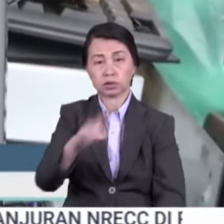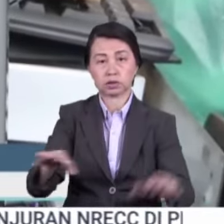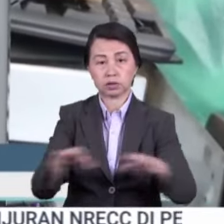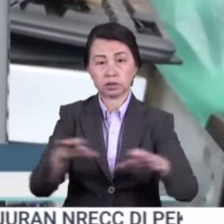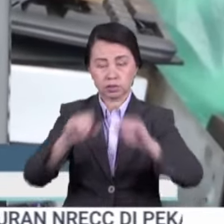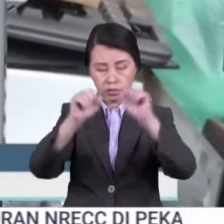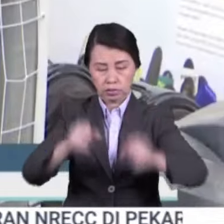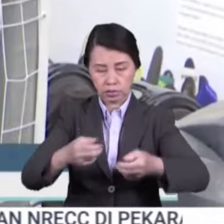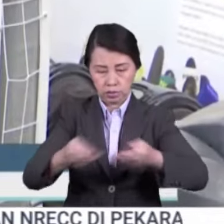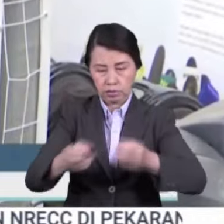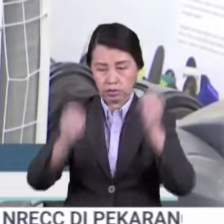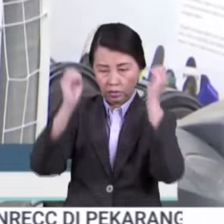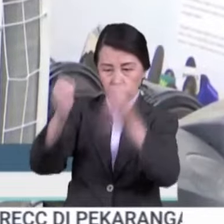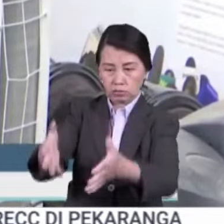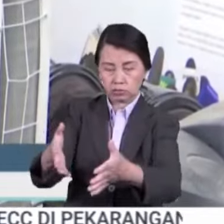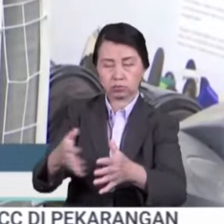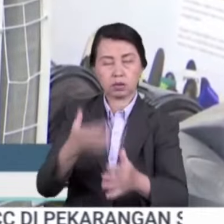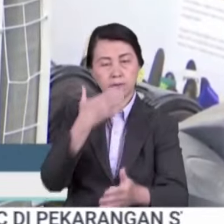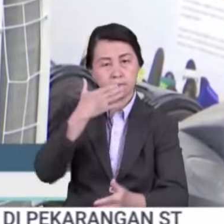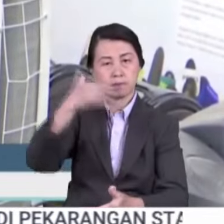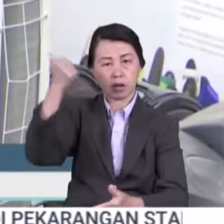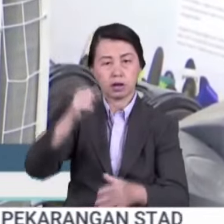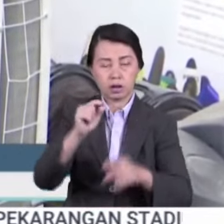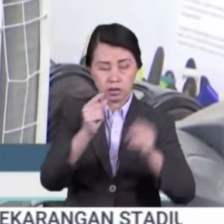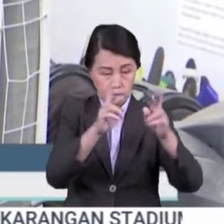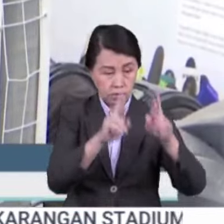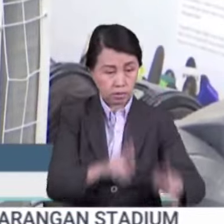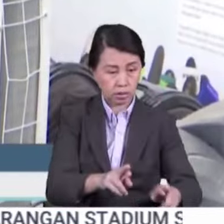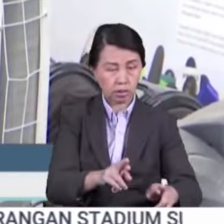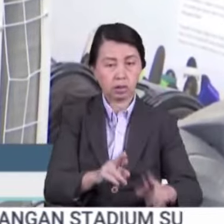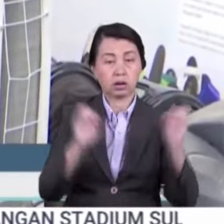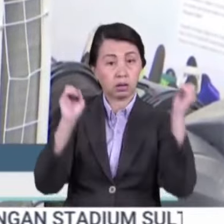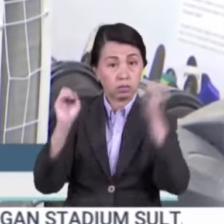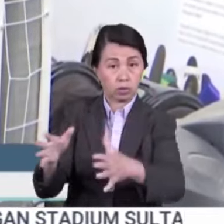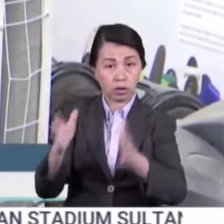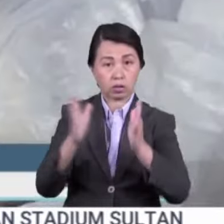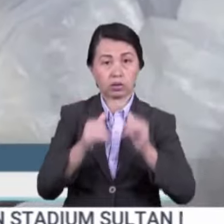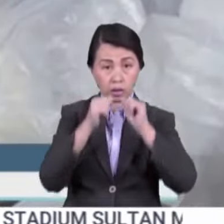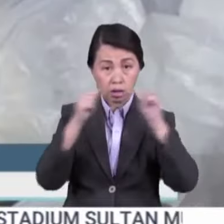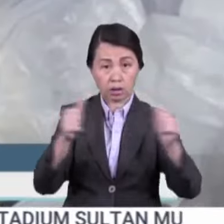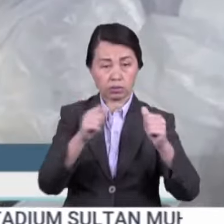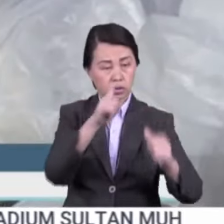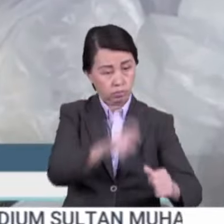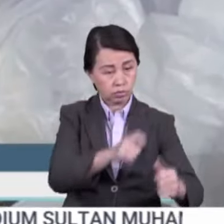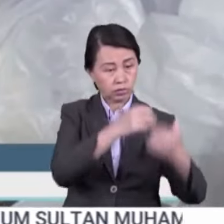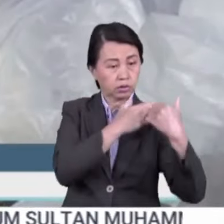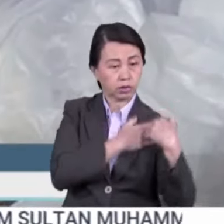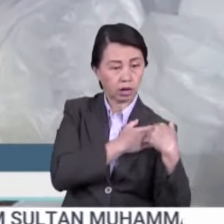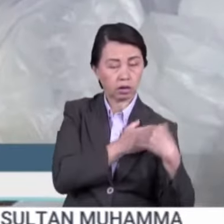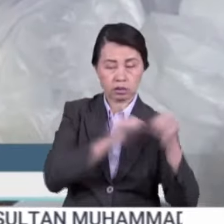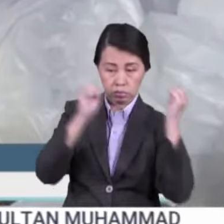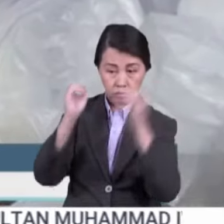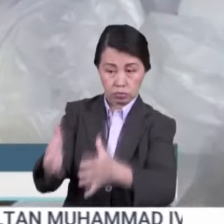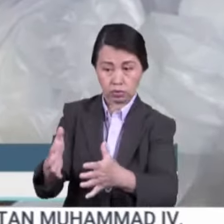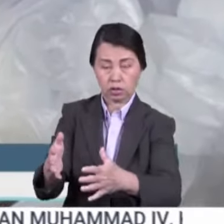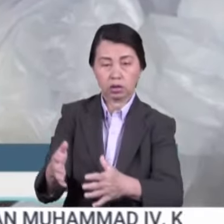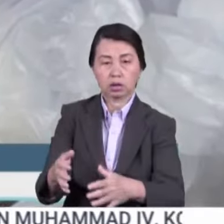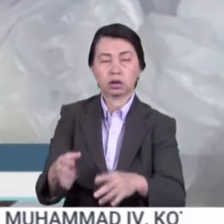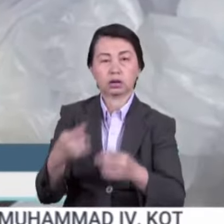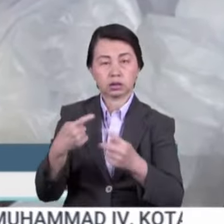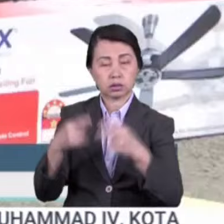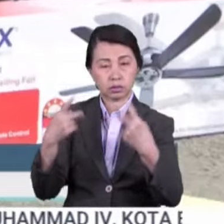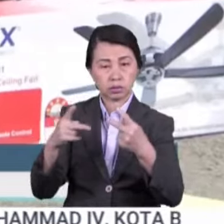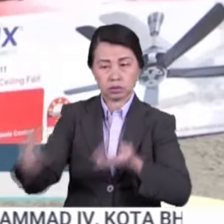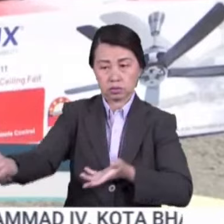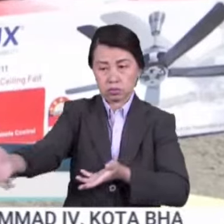sistem pengurusan e-waste yang lestari, pengguna atau penjana buangan iaitu orang awam bertanggungjawab melupuskan e-waste ke peruncit,